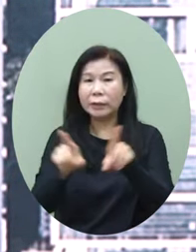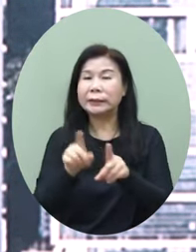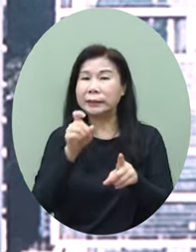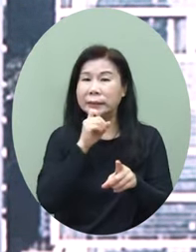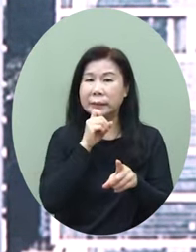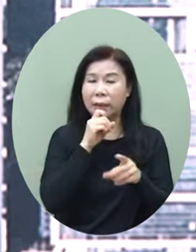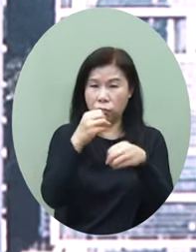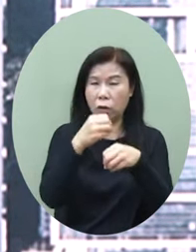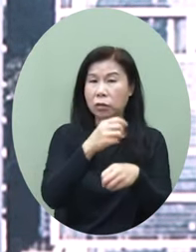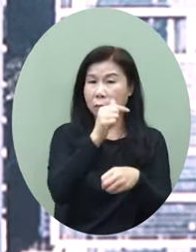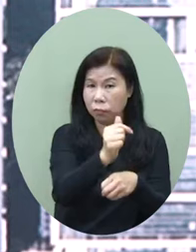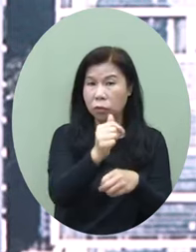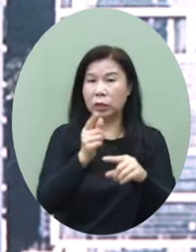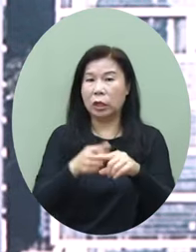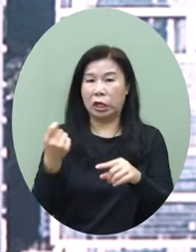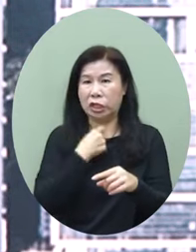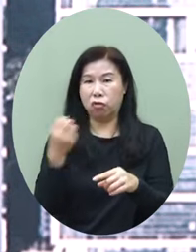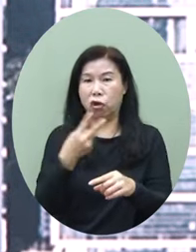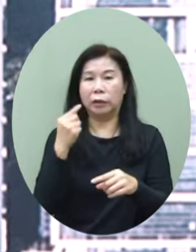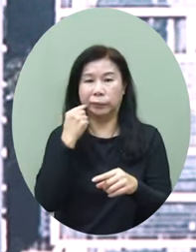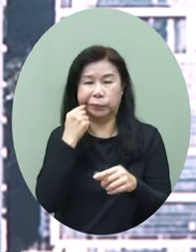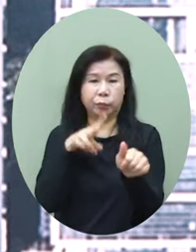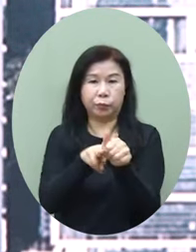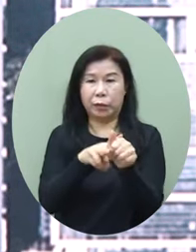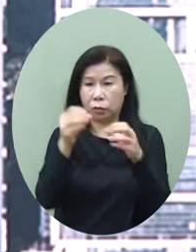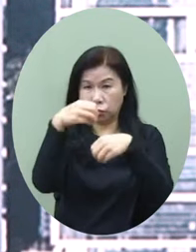陽性的樣本就要進行強制檢測